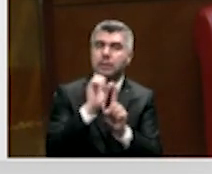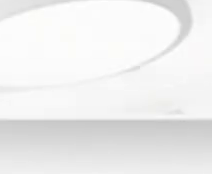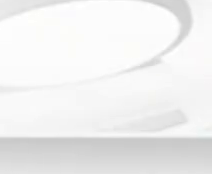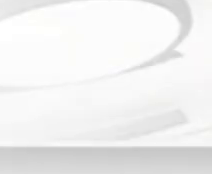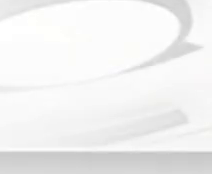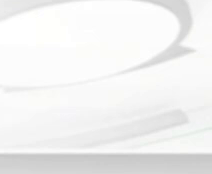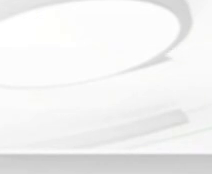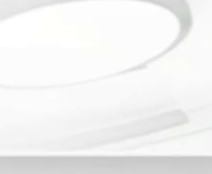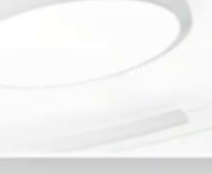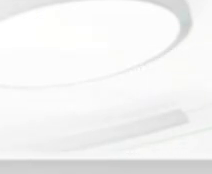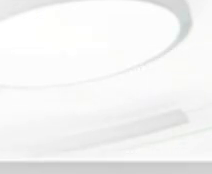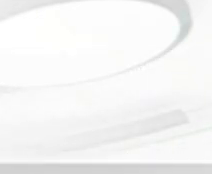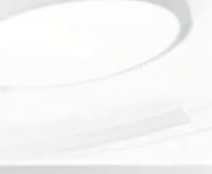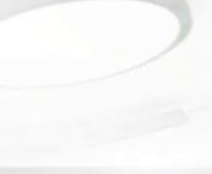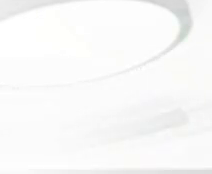وشكرا.